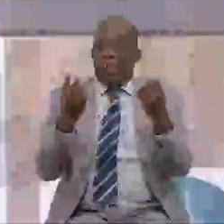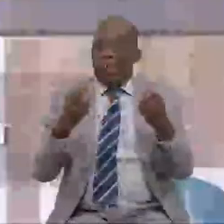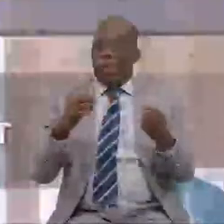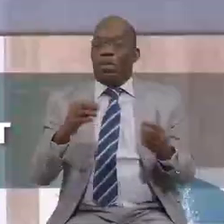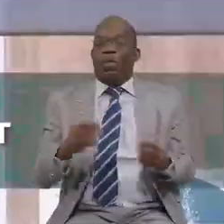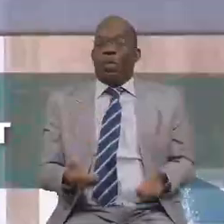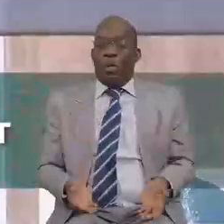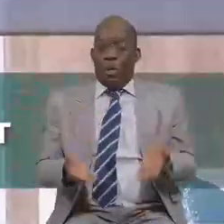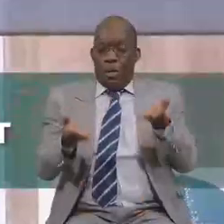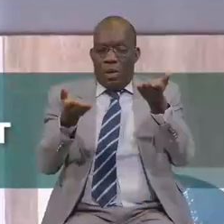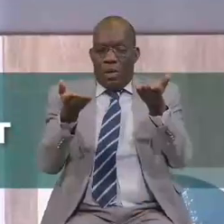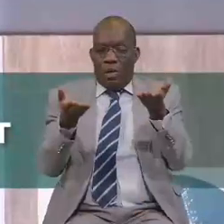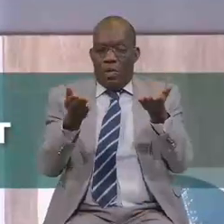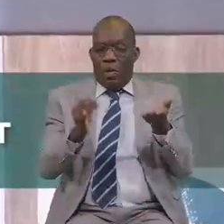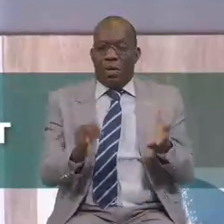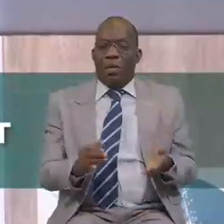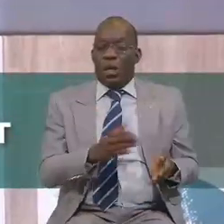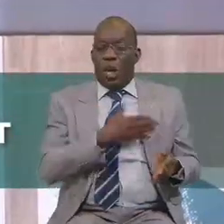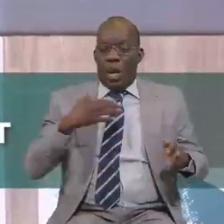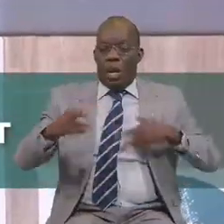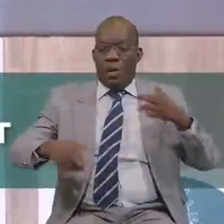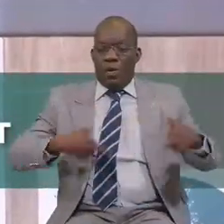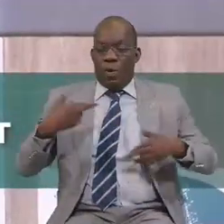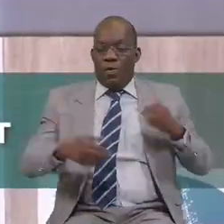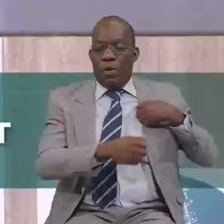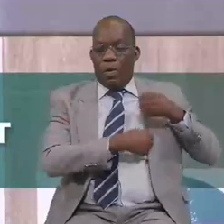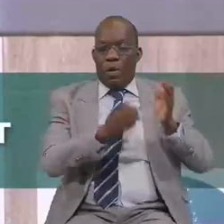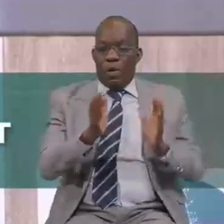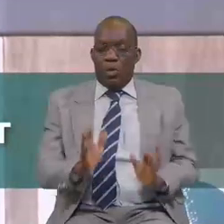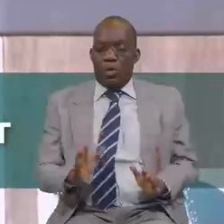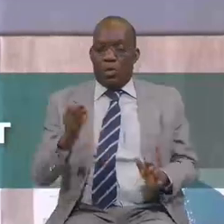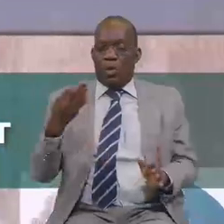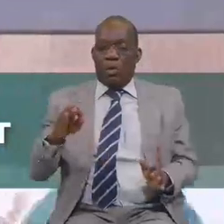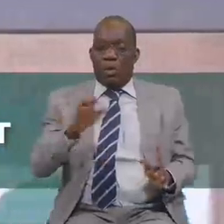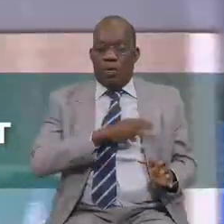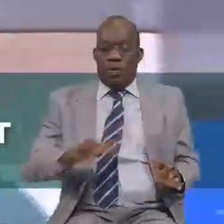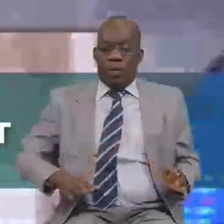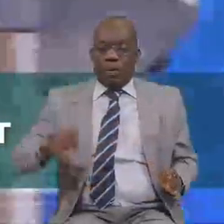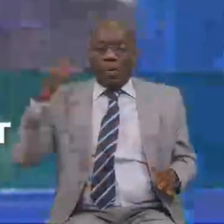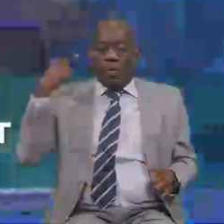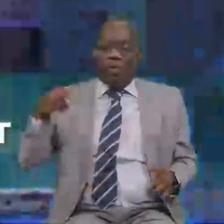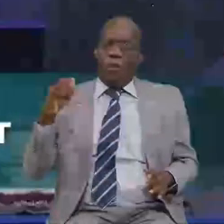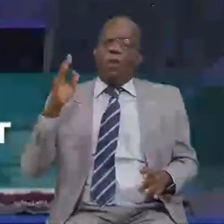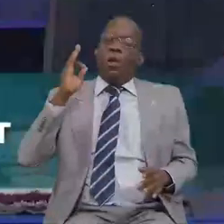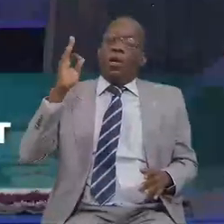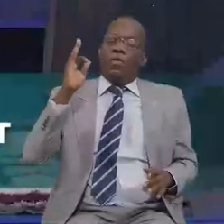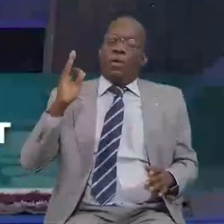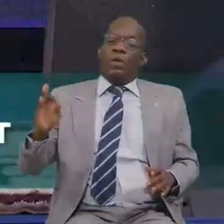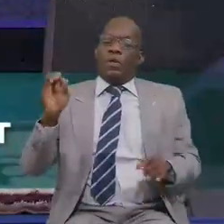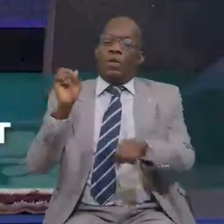des soldats de Christ pour les exploits évangéliques. Voyons 2